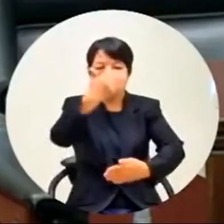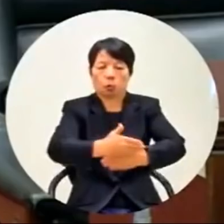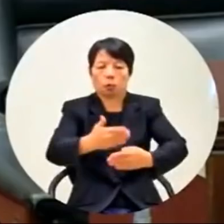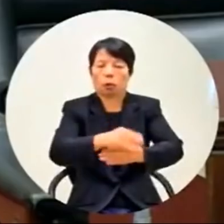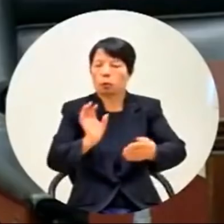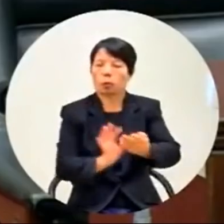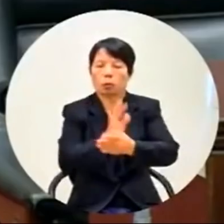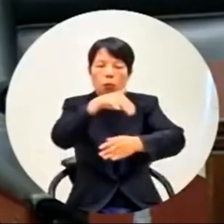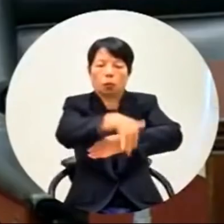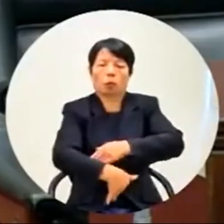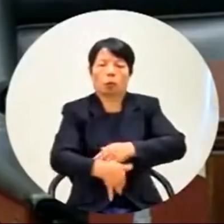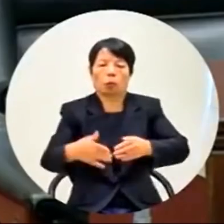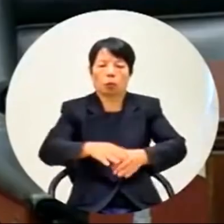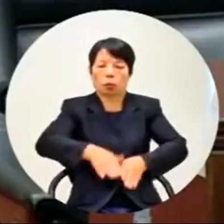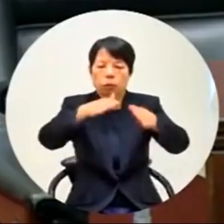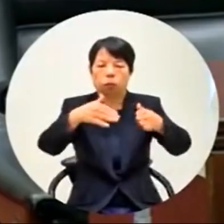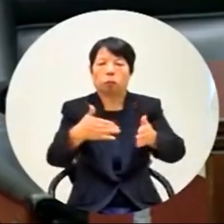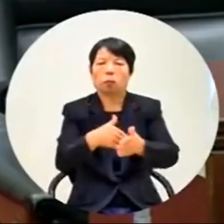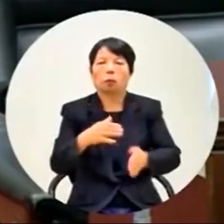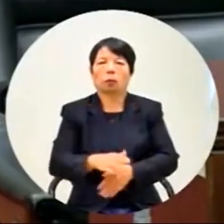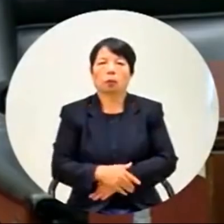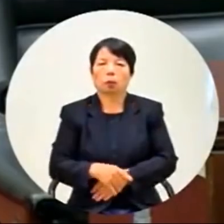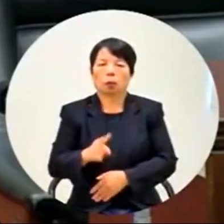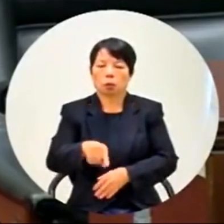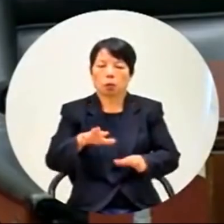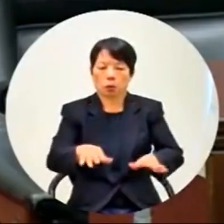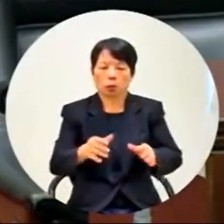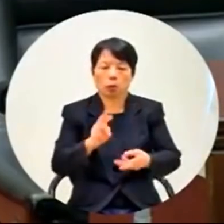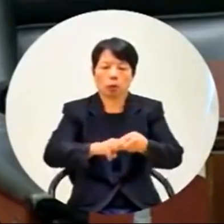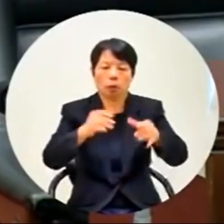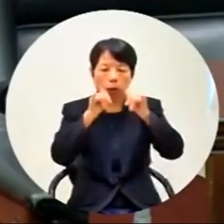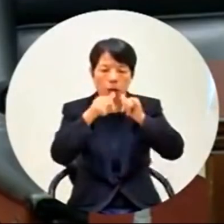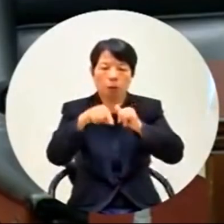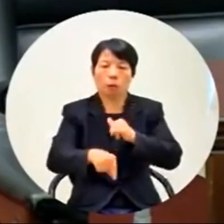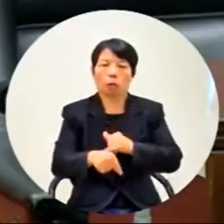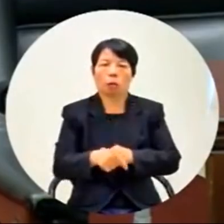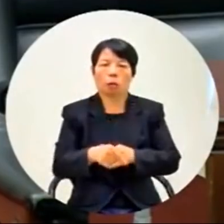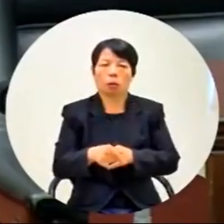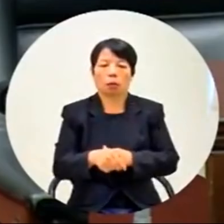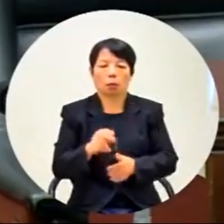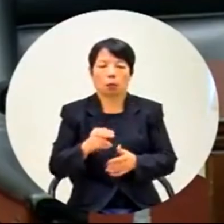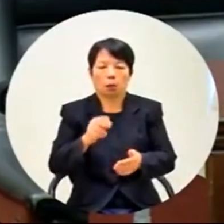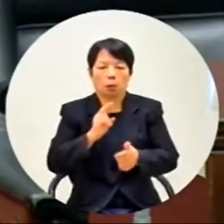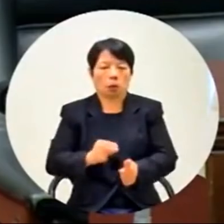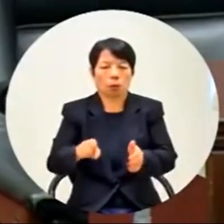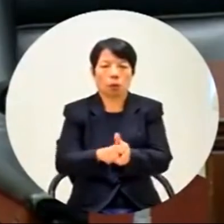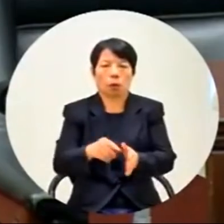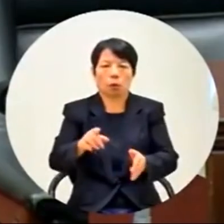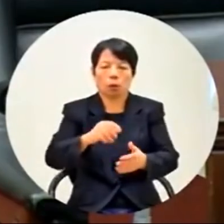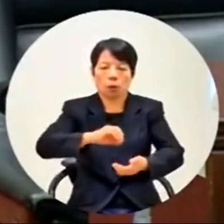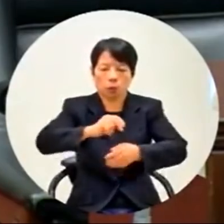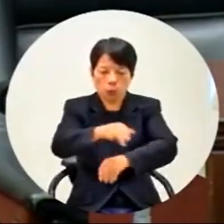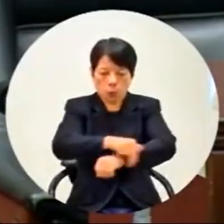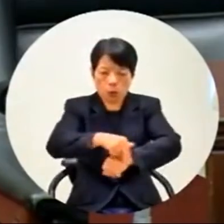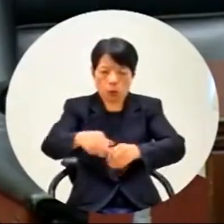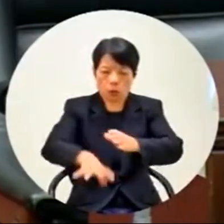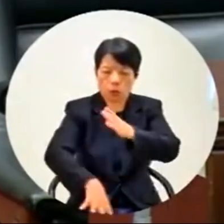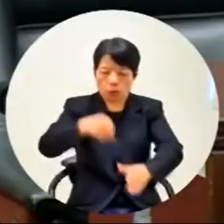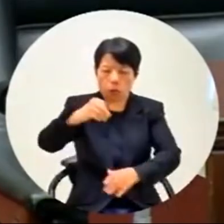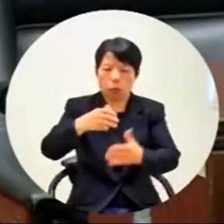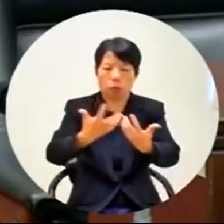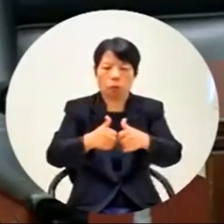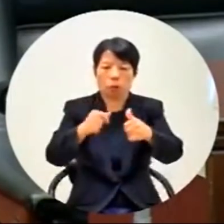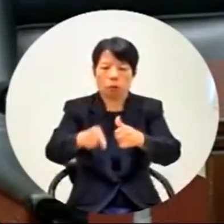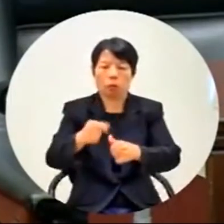了。我们现在在地要求说，你至少规划一个抽水机，让我们去了解